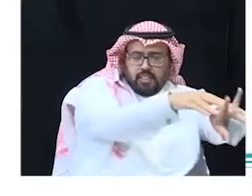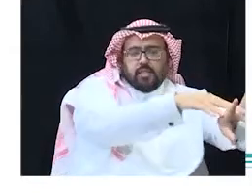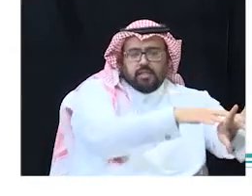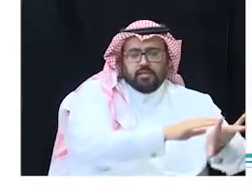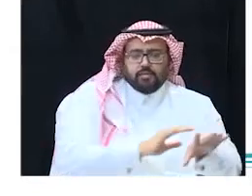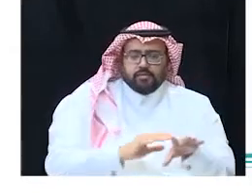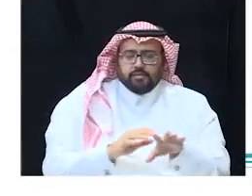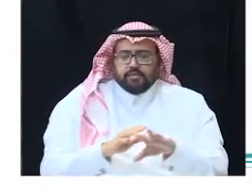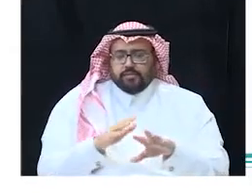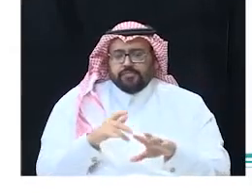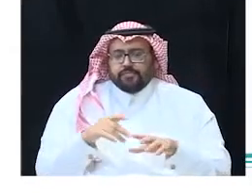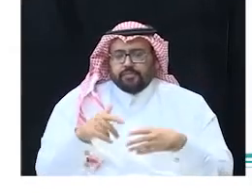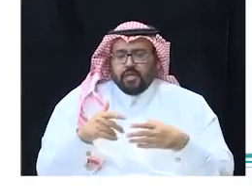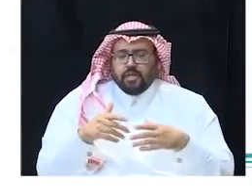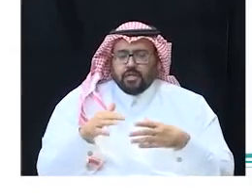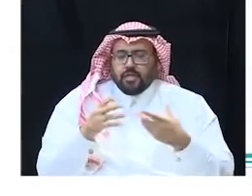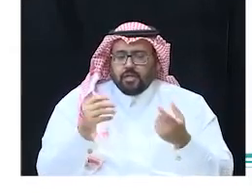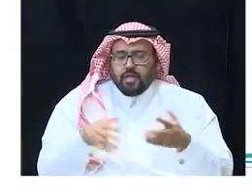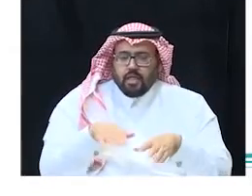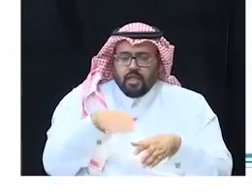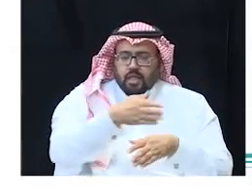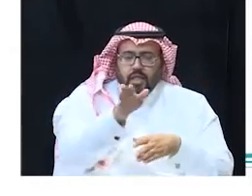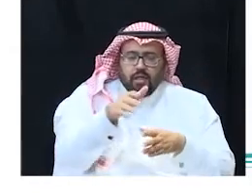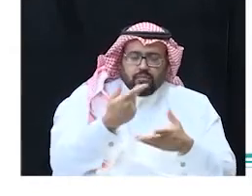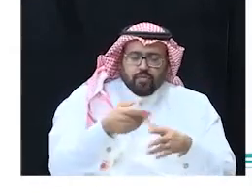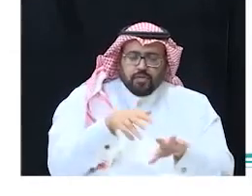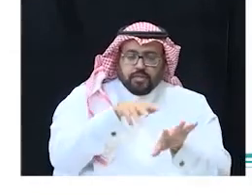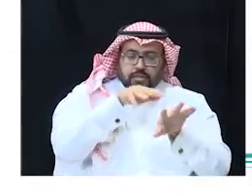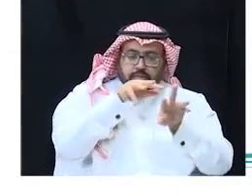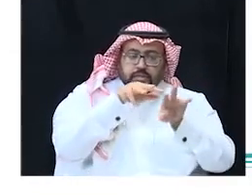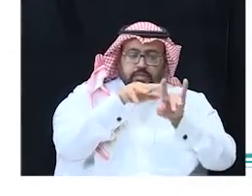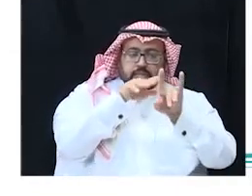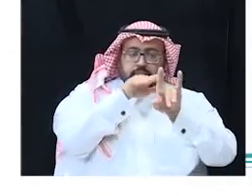بها صديقنا الآخر. ما الذي يحرك العربة؟